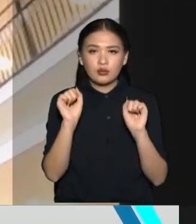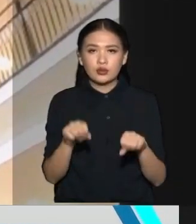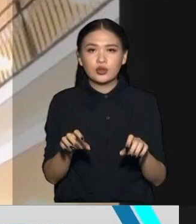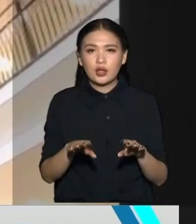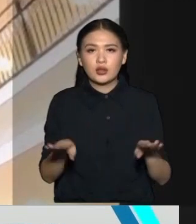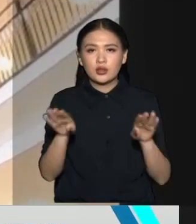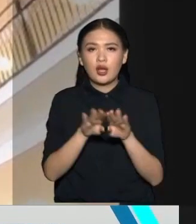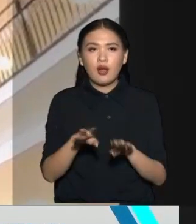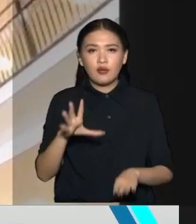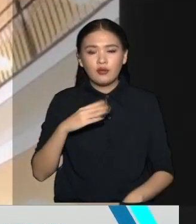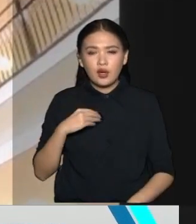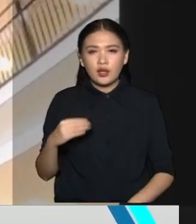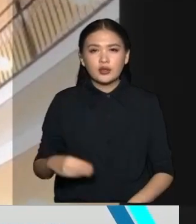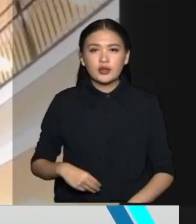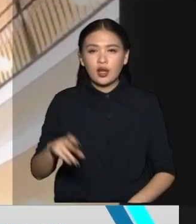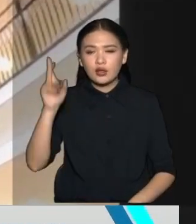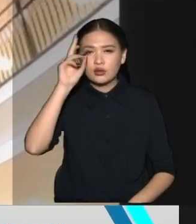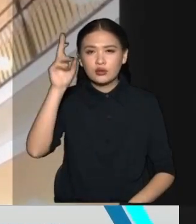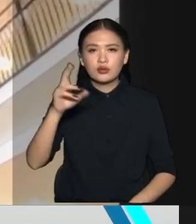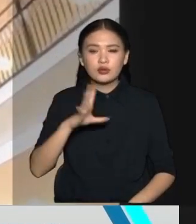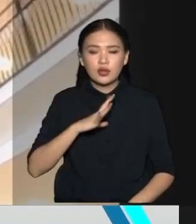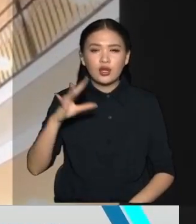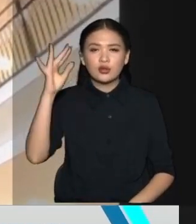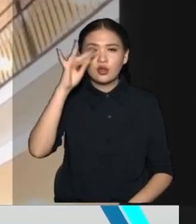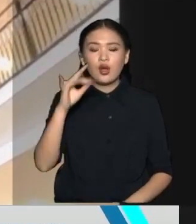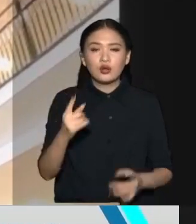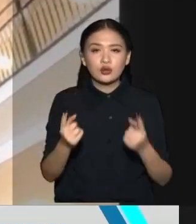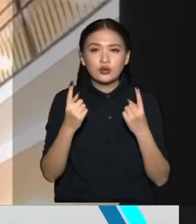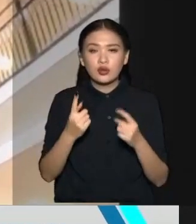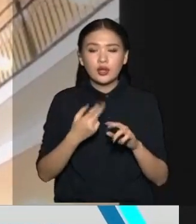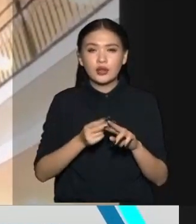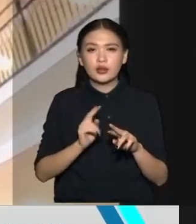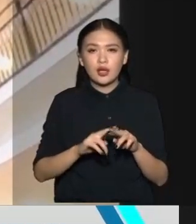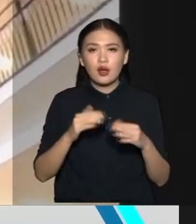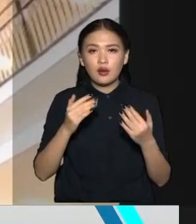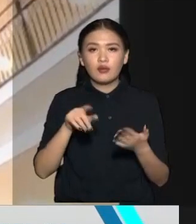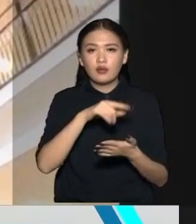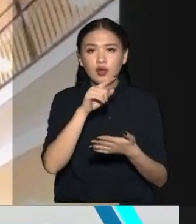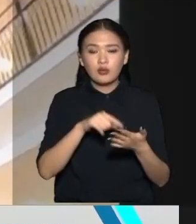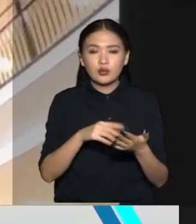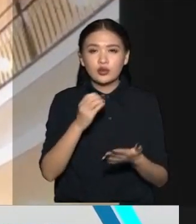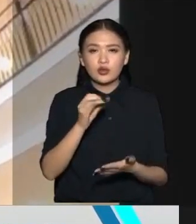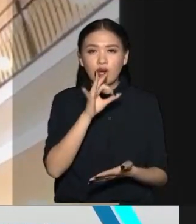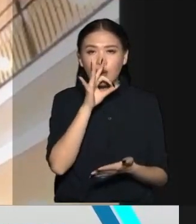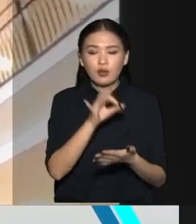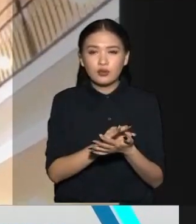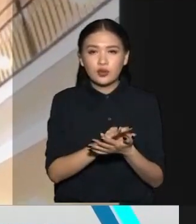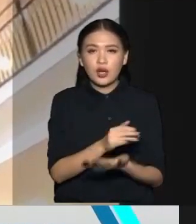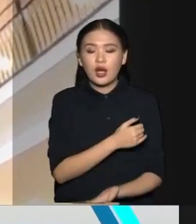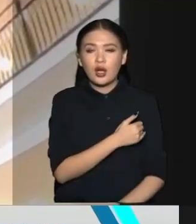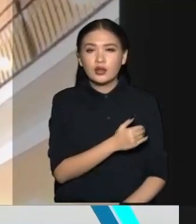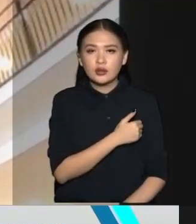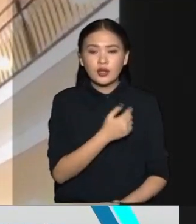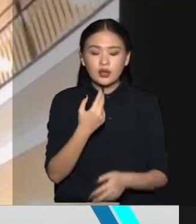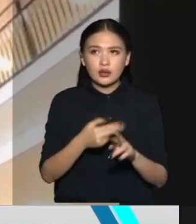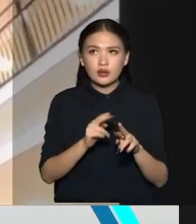Өйткені Франция енді өзінің мемлекеттілігінің тарихы өте зор. Сосын тағы да сіздің сұрағыңызға тағы да бір жауап келгім келіп отыр.